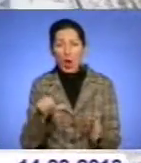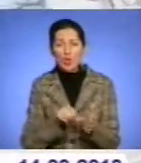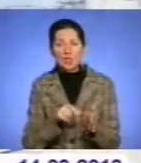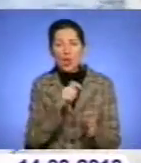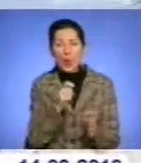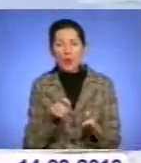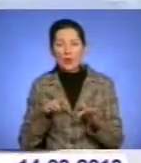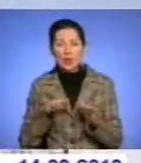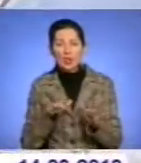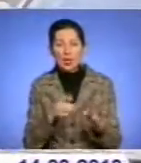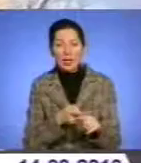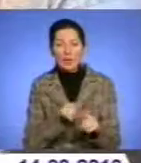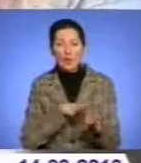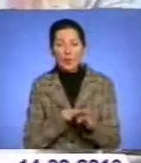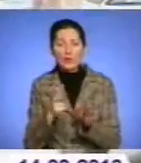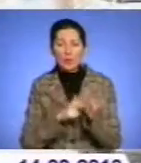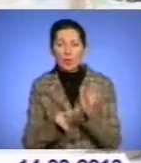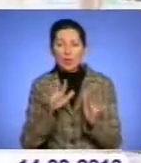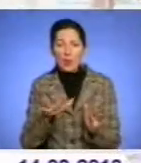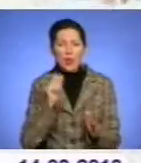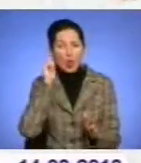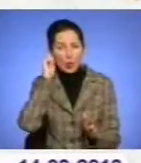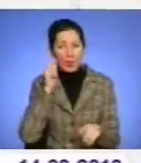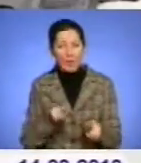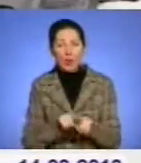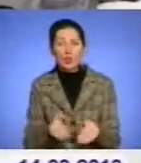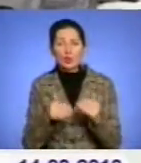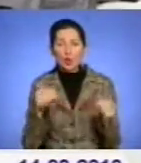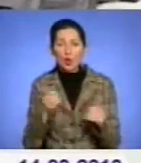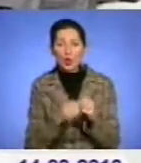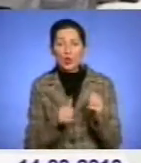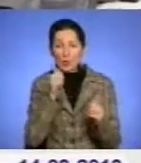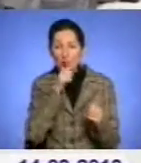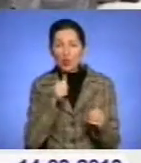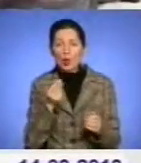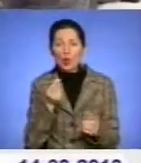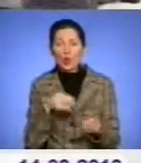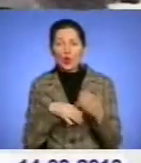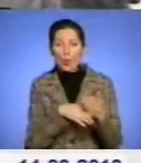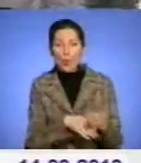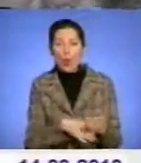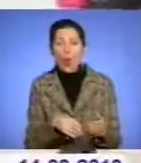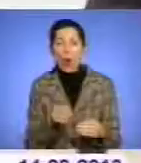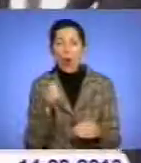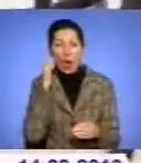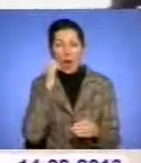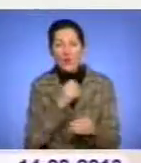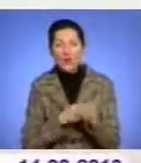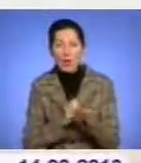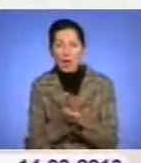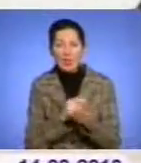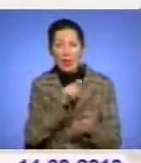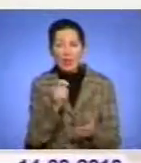виповнилося 85 років. Також збільшено щорічну разову грошову допомогу ветеранам війни та жертвам нацистських переслідувань у середньому